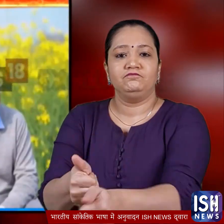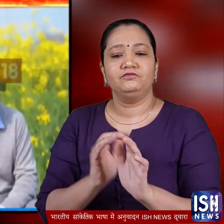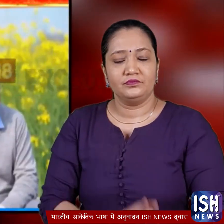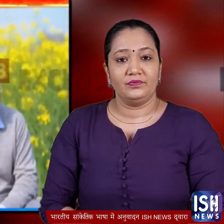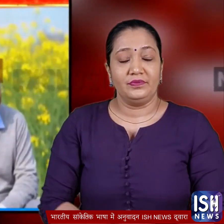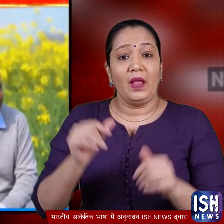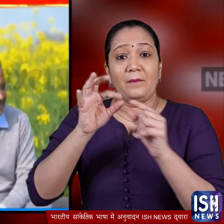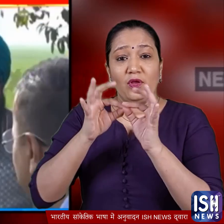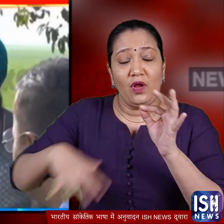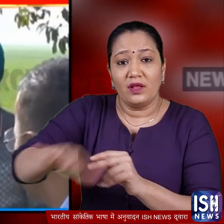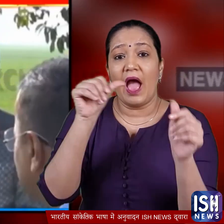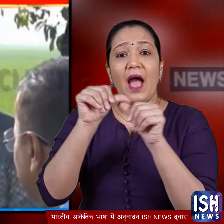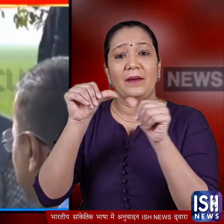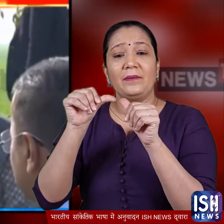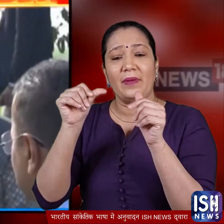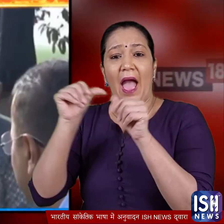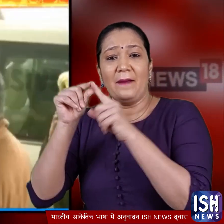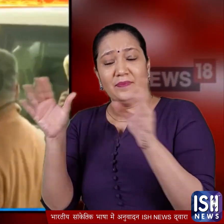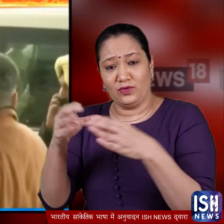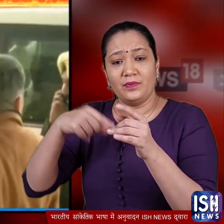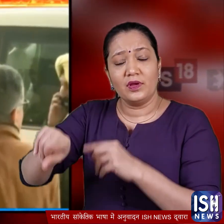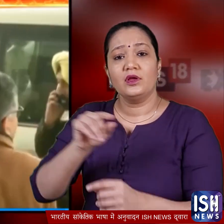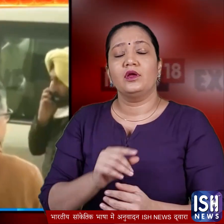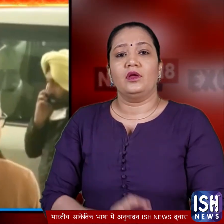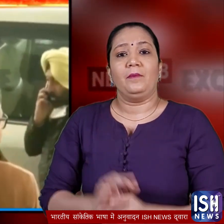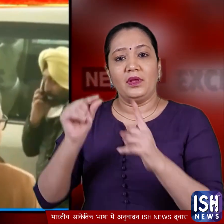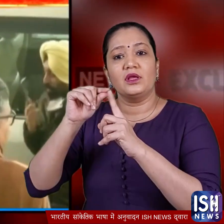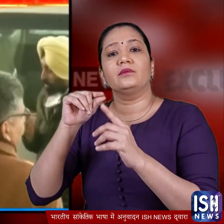भदौर सीट से आम आदमी पार्टी ने लाभ सिंह को टिकट दिया है, जबकि